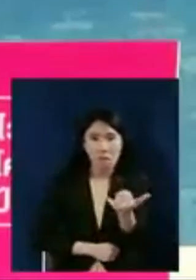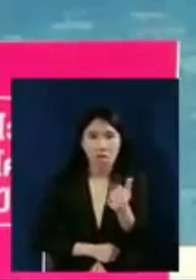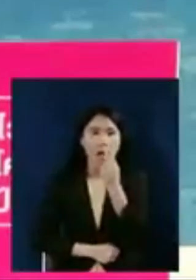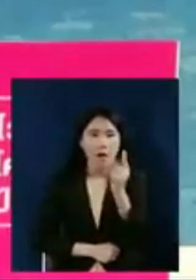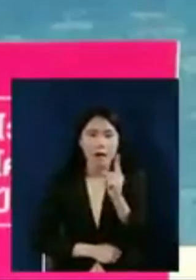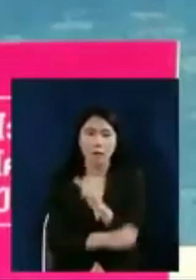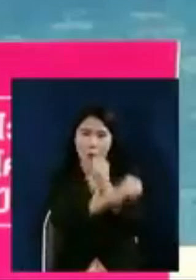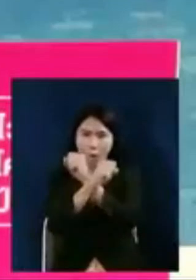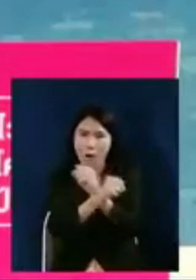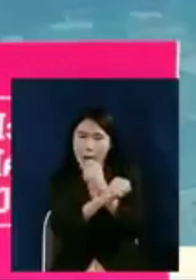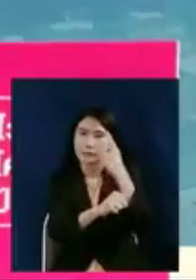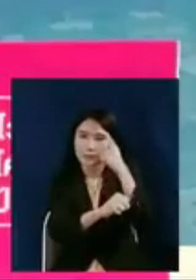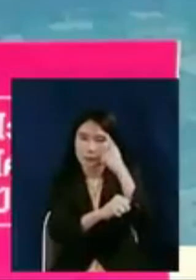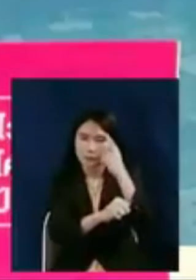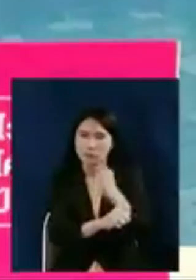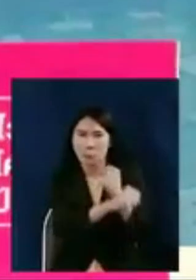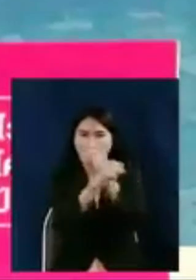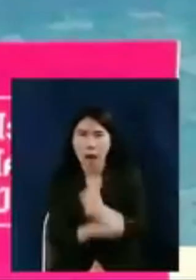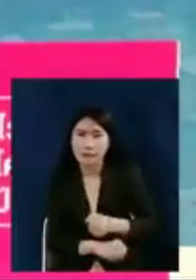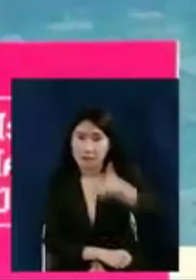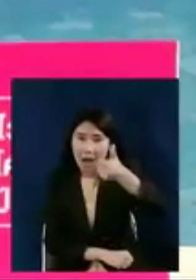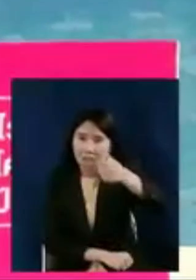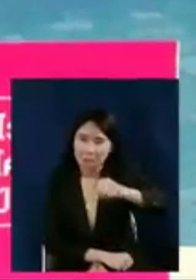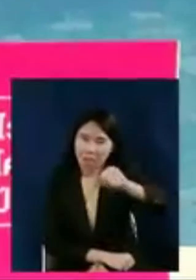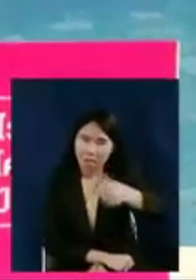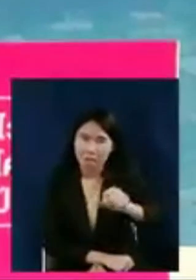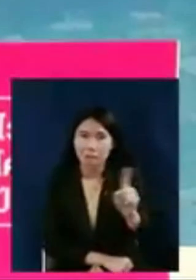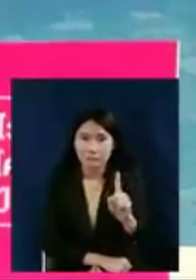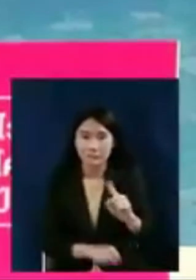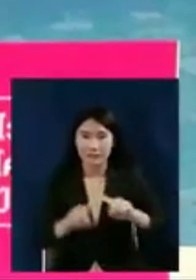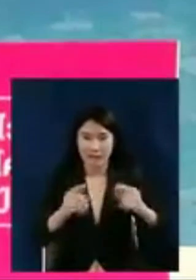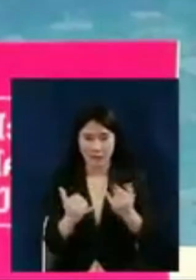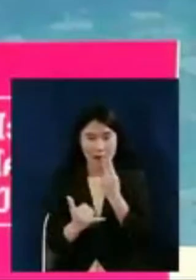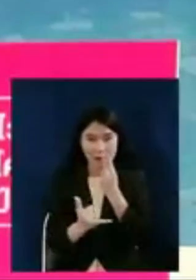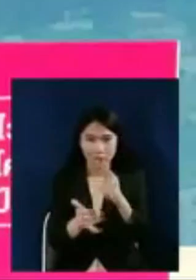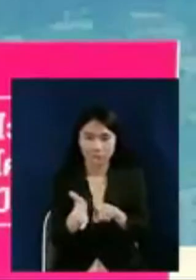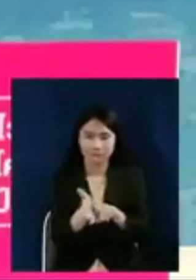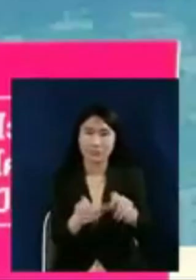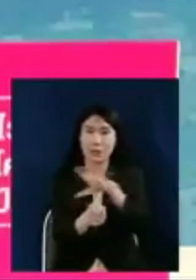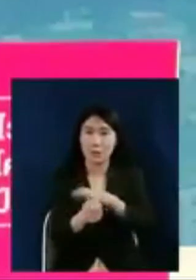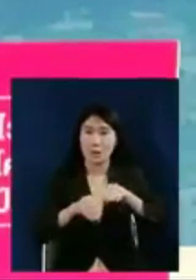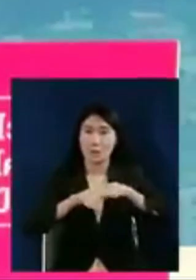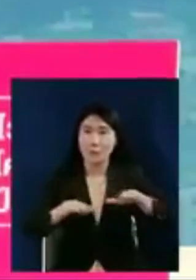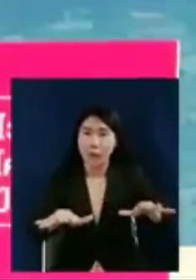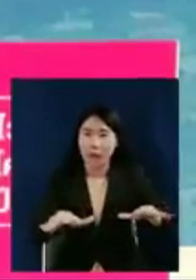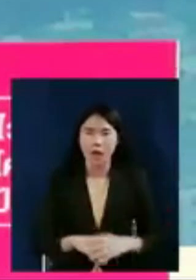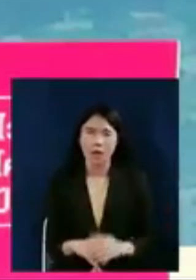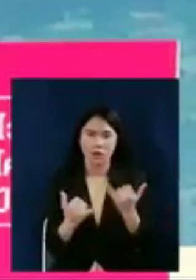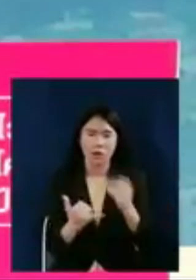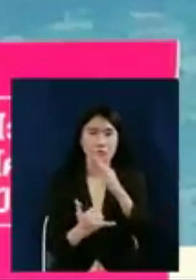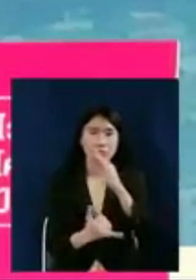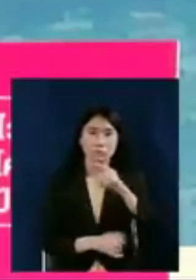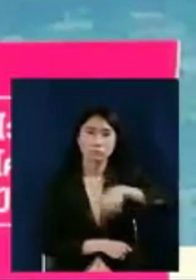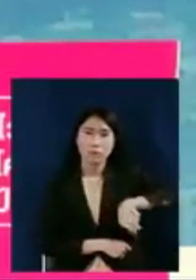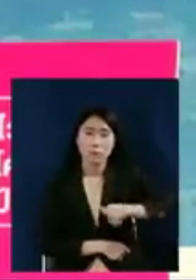สูงที่ยังไม่เคยใช้ในมนุษย์มาก่อนใช่ไหมดีนะแล้วที่ต้องเก็บรักษาแบบติดลบติตรี